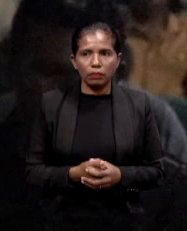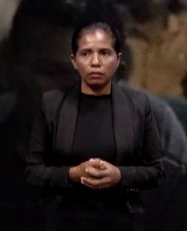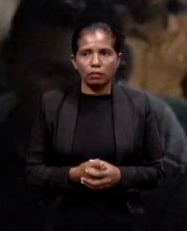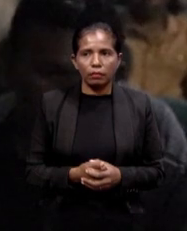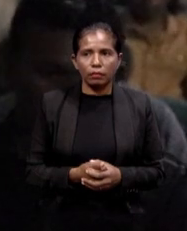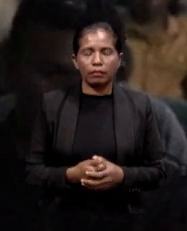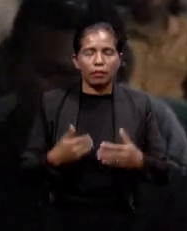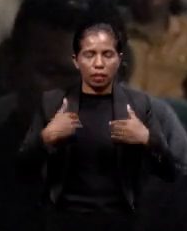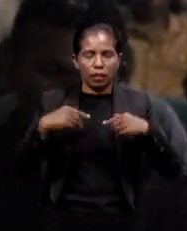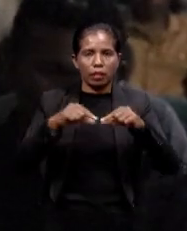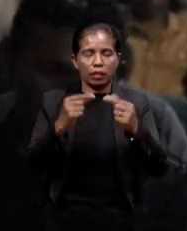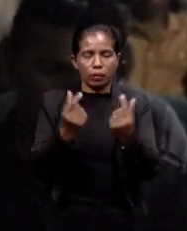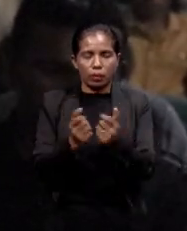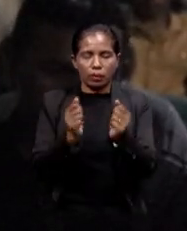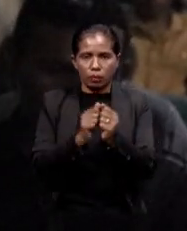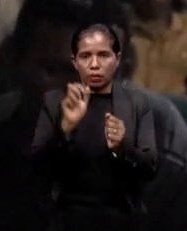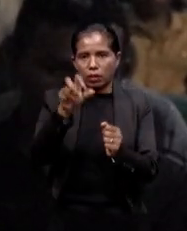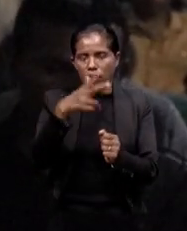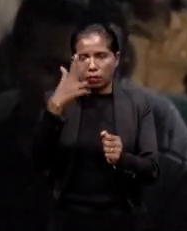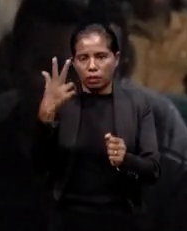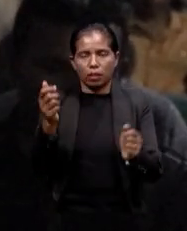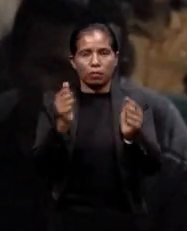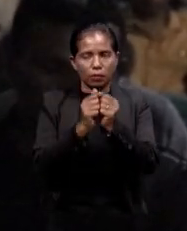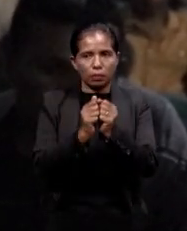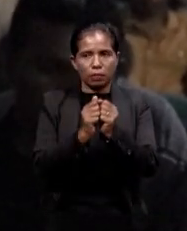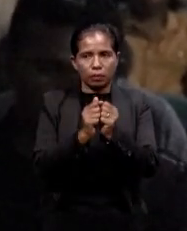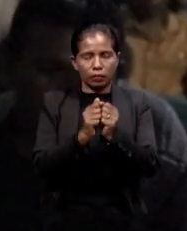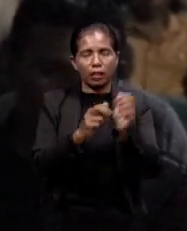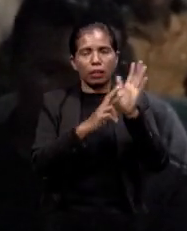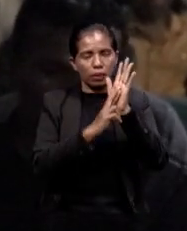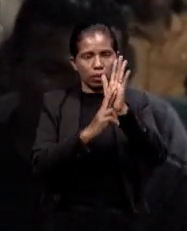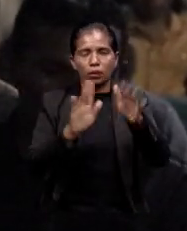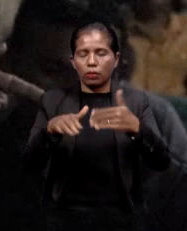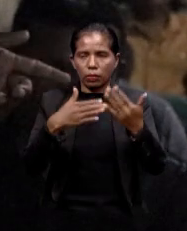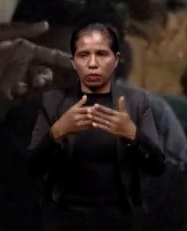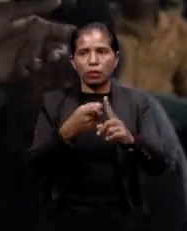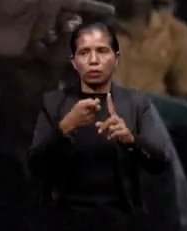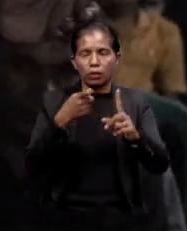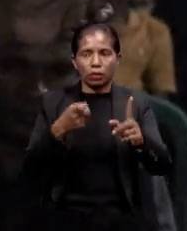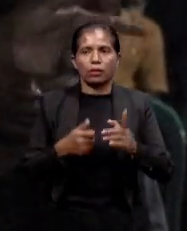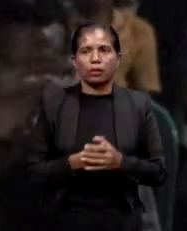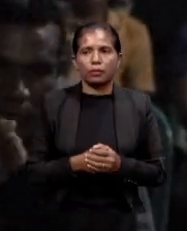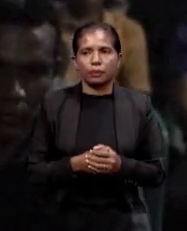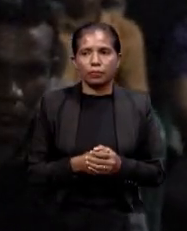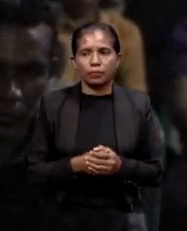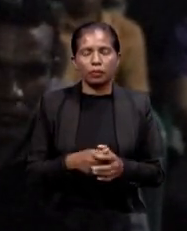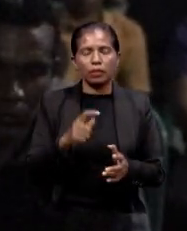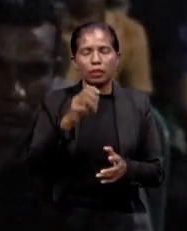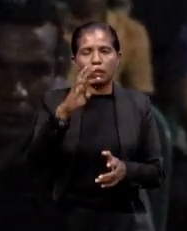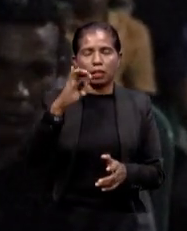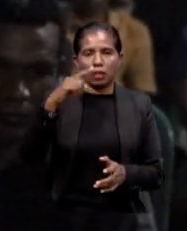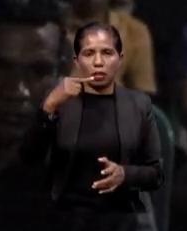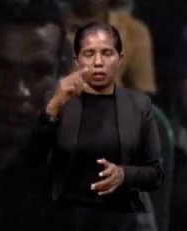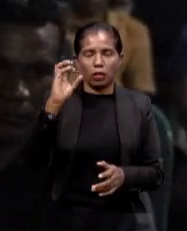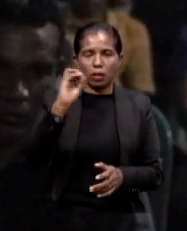iha mobil sang bisitu aku orang ini ini representatif ini kontennya mai kusi bukoli mai husi kiroka, mai husi